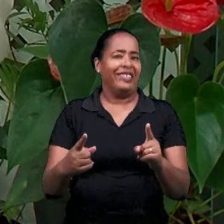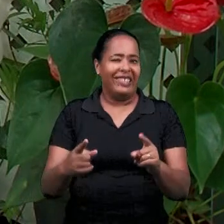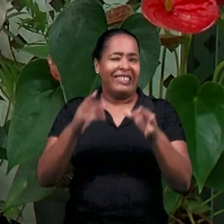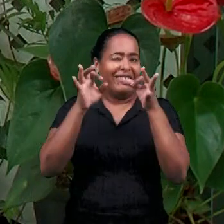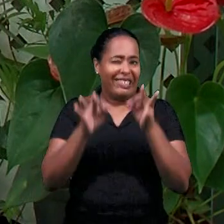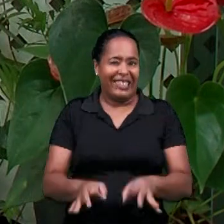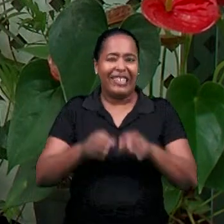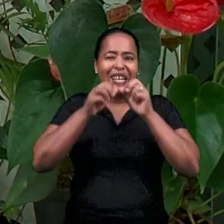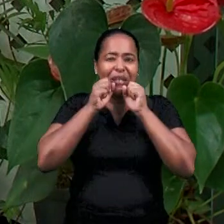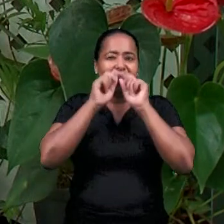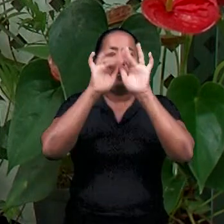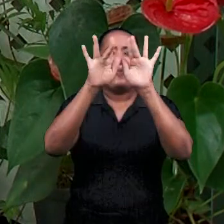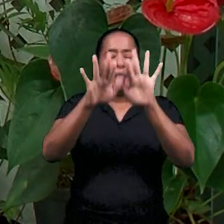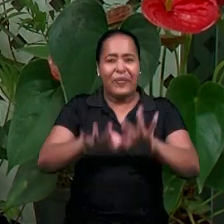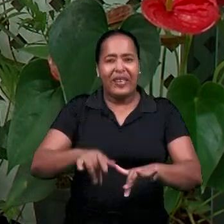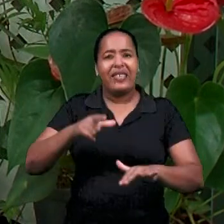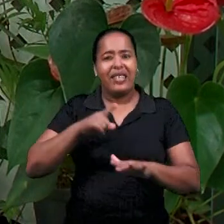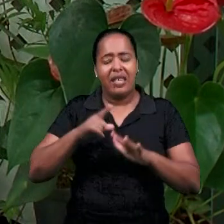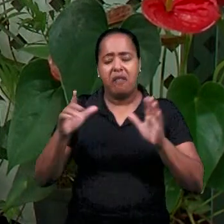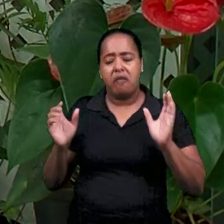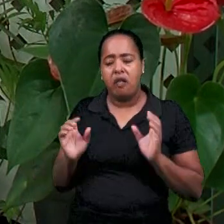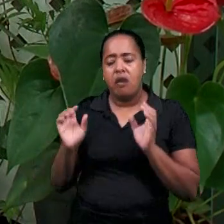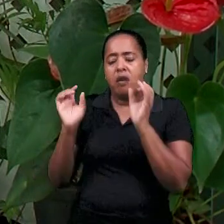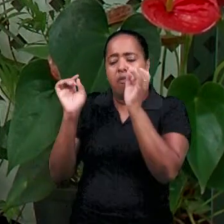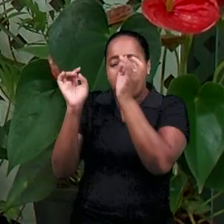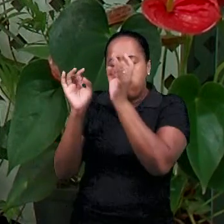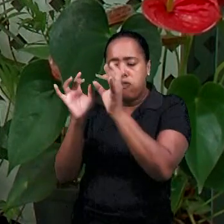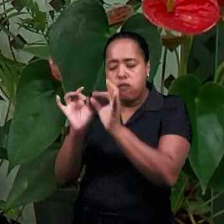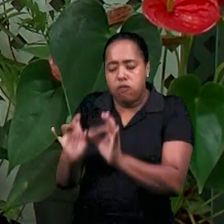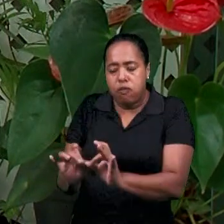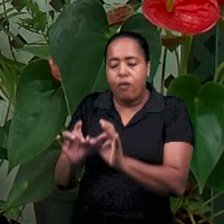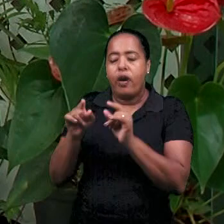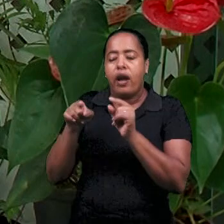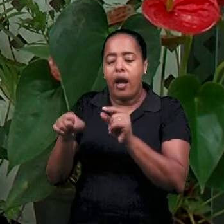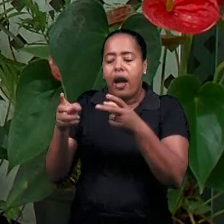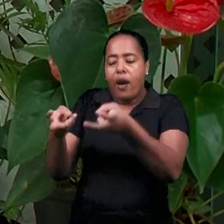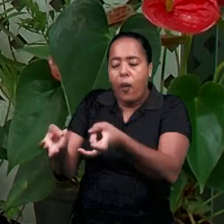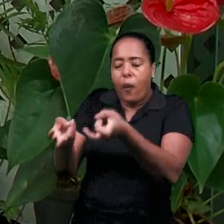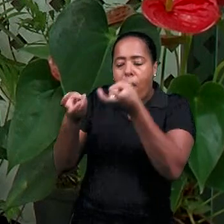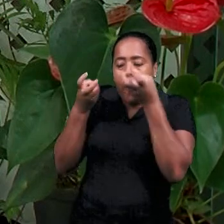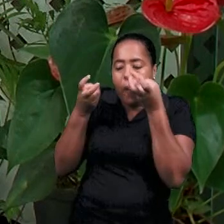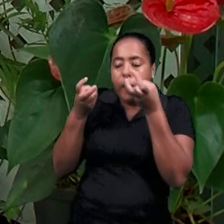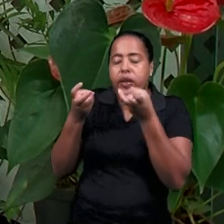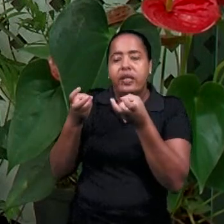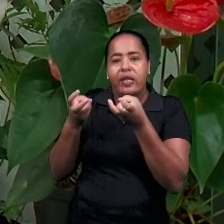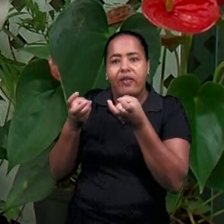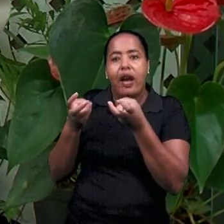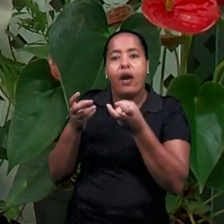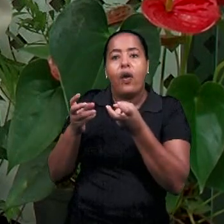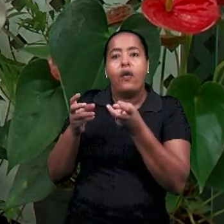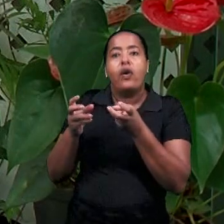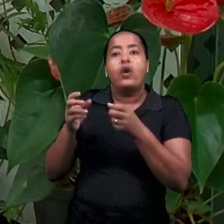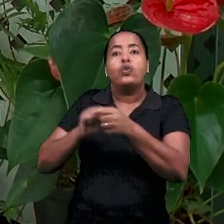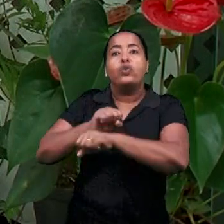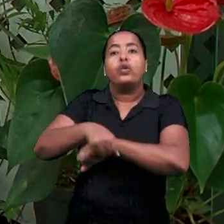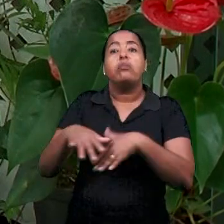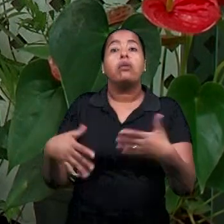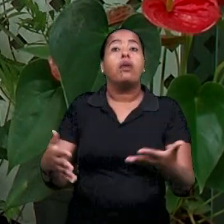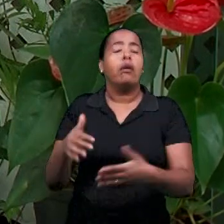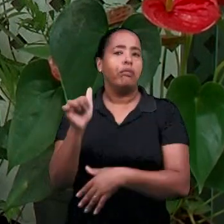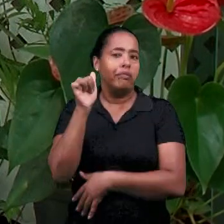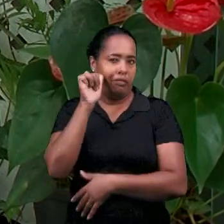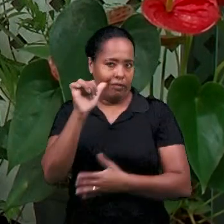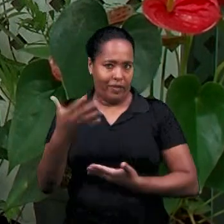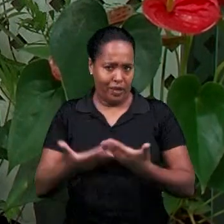grande bénédiction, spécifiquement, qui a été observée pendant le séminaire des